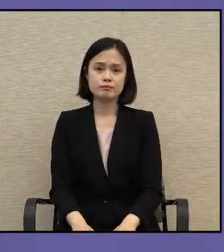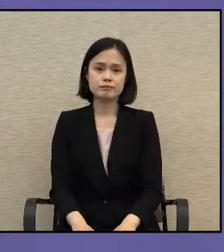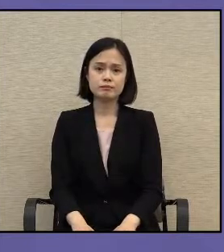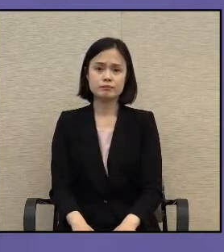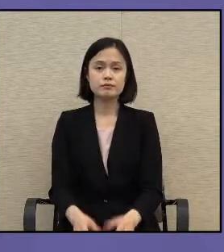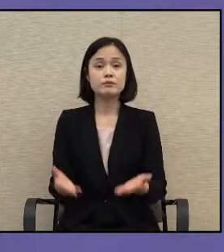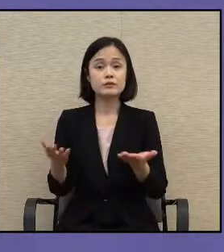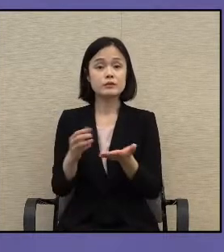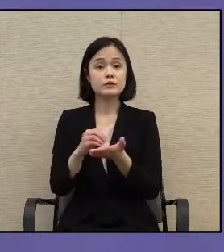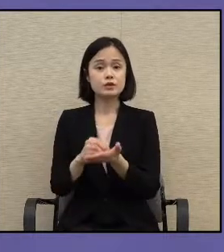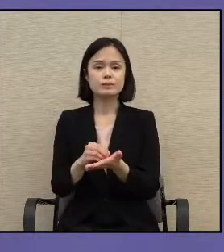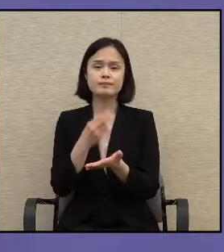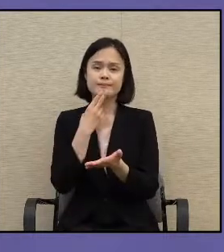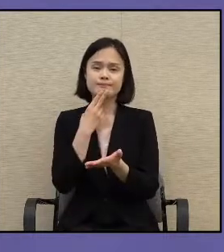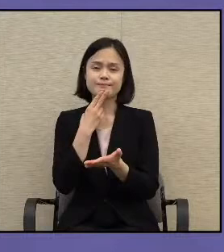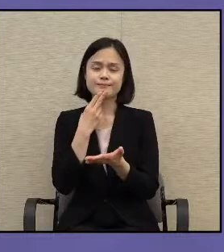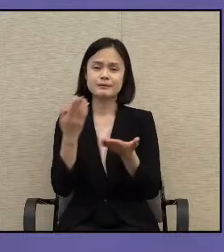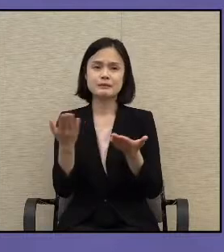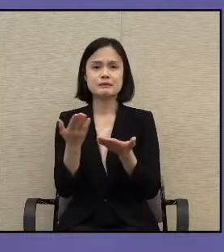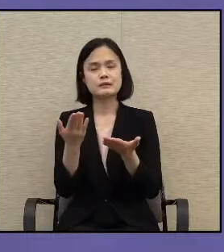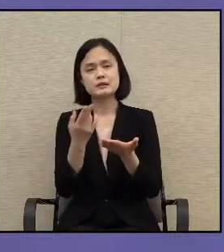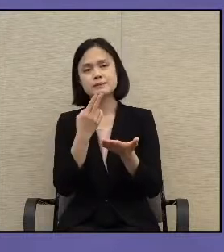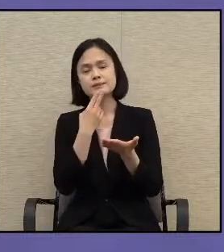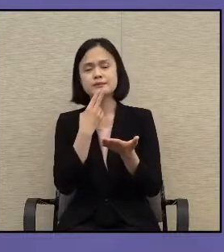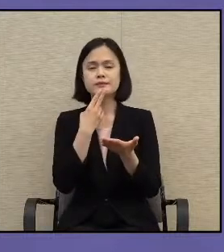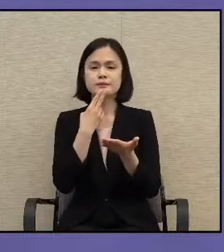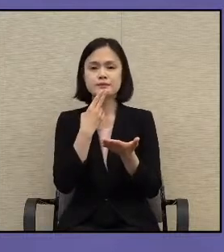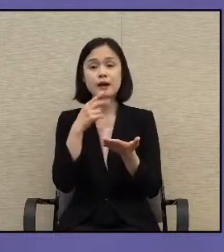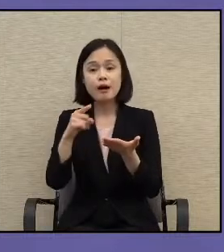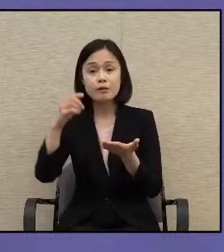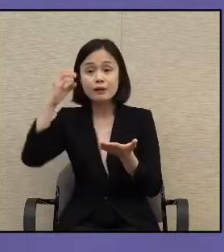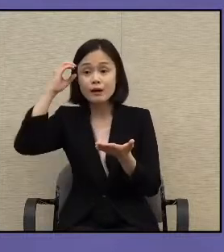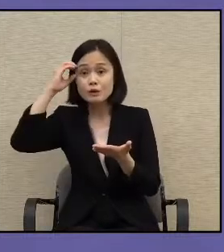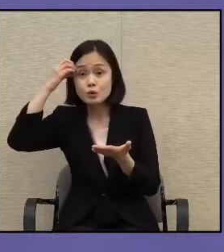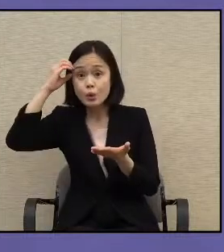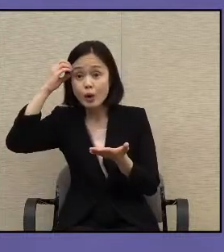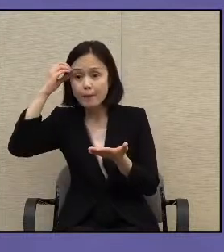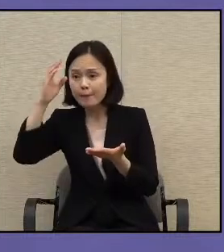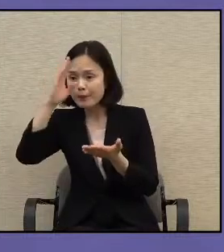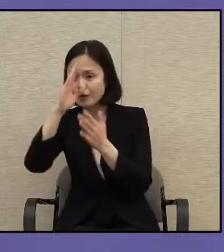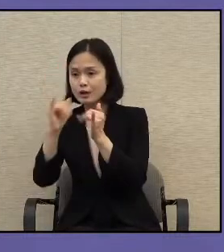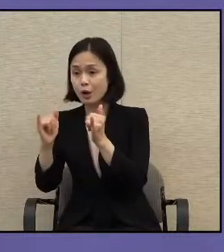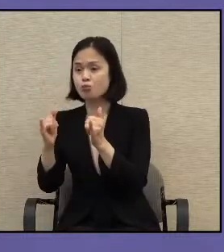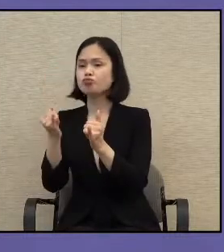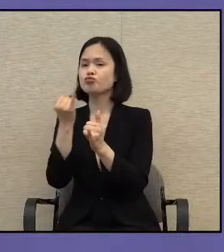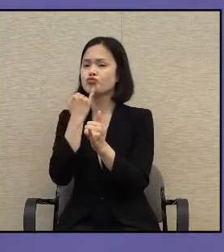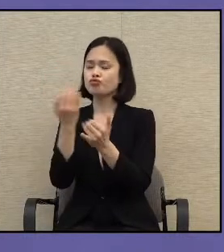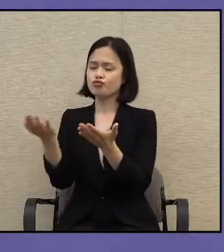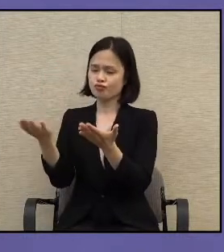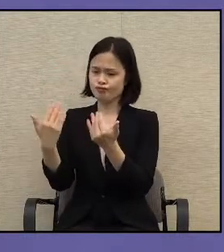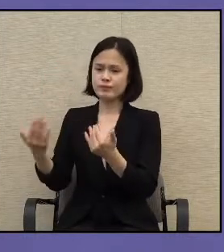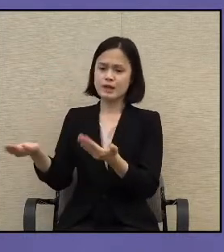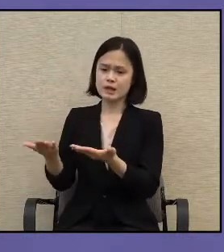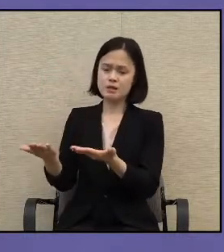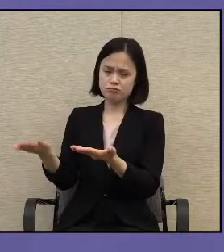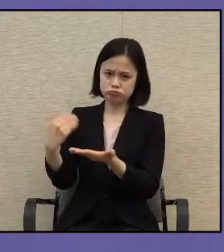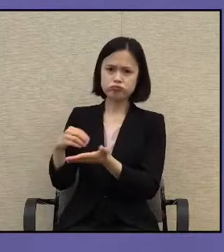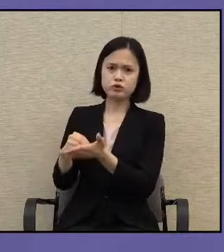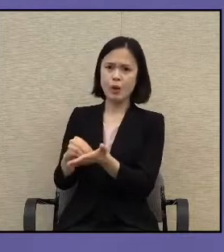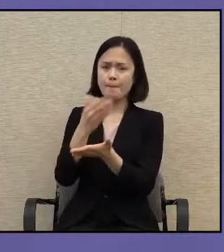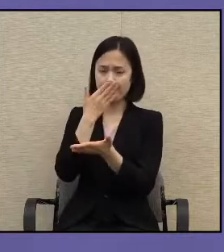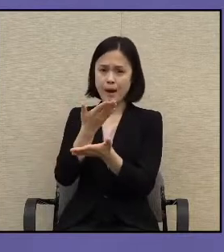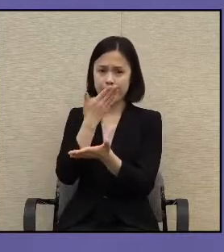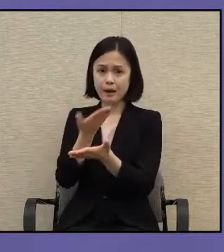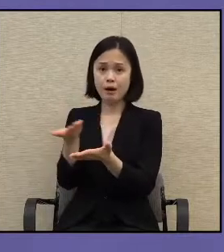실업이라고 하는 것에 대해서 조현병은 그닥 그렇게 큰 문제가 아니었고 자살에 대해서 큰 문제가 아니었었는데 이혼이라고